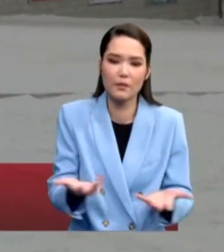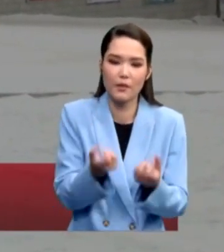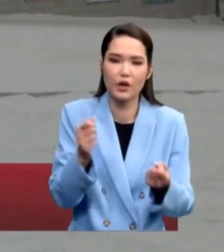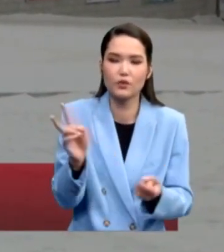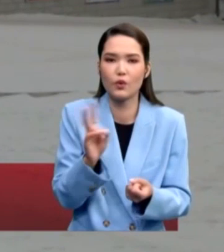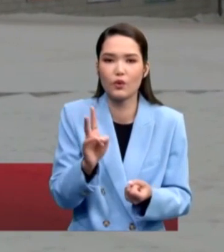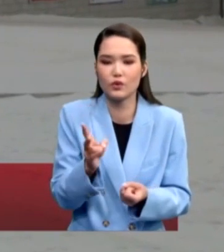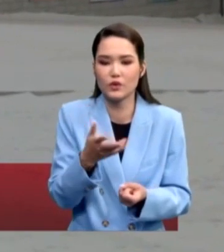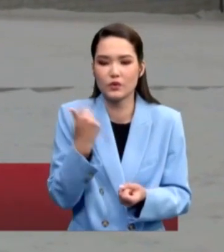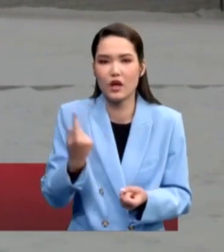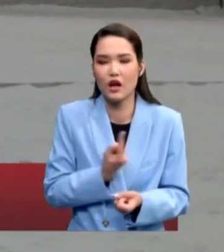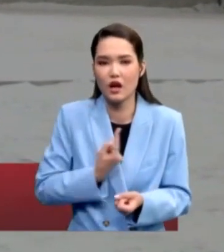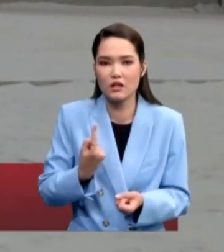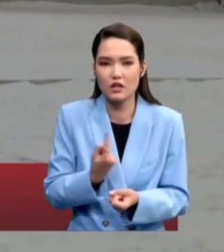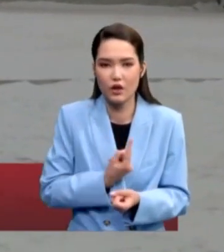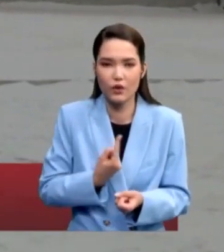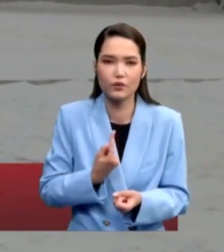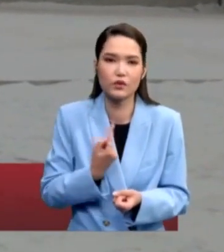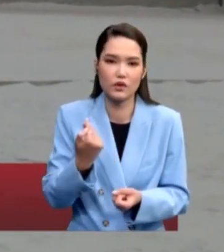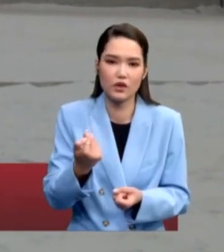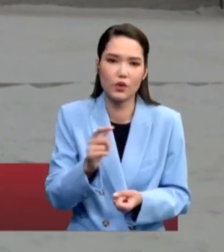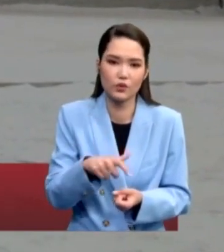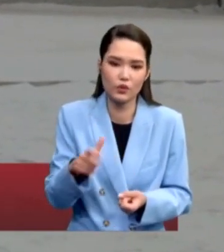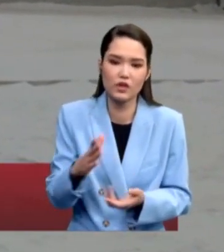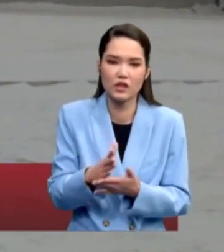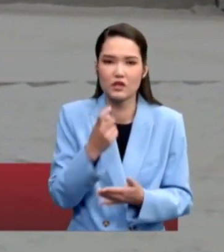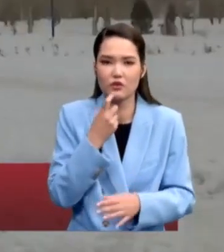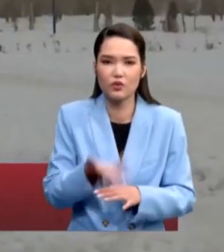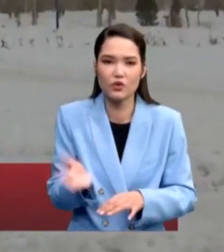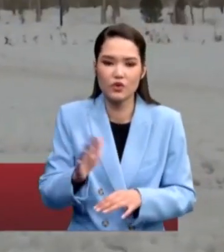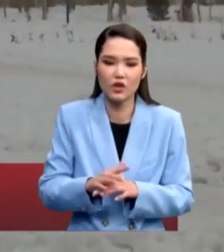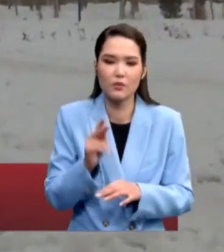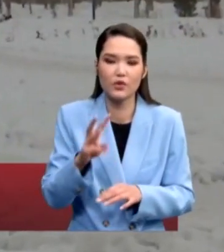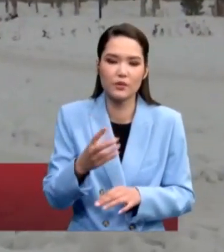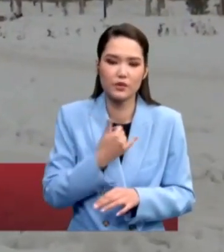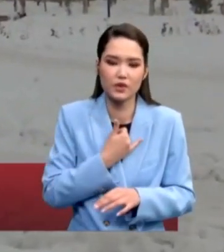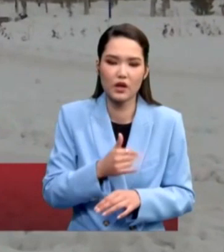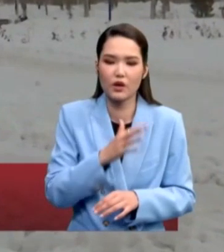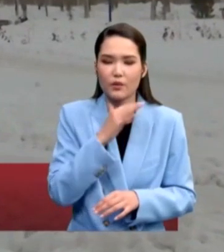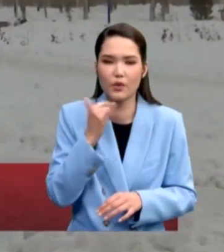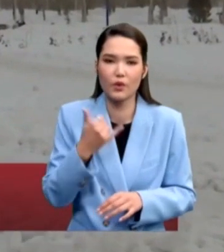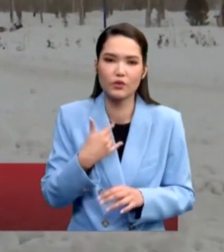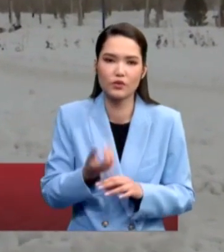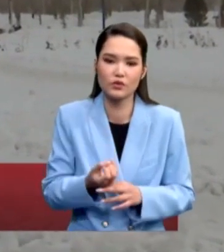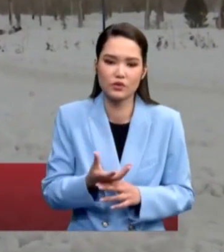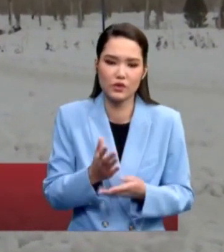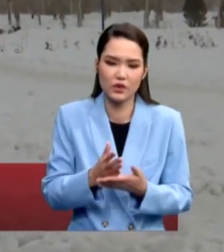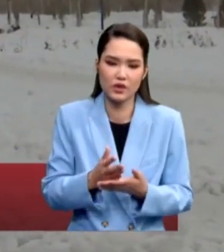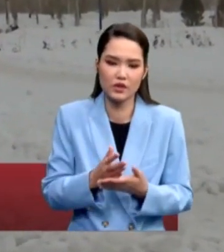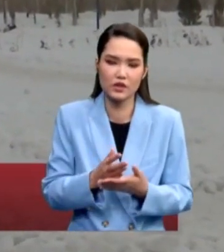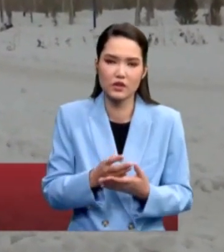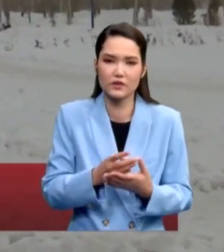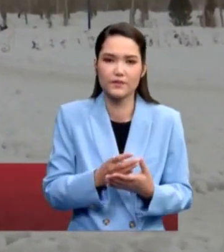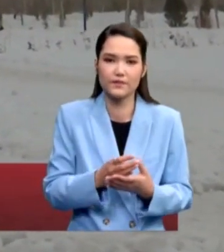там одинокие люди, им сложно, я считаю. Ну да, действительно, сейчас поднимаются цены на интернет.